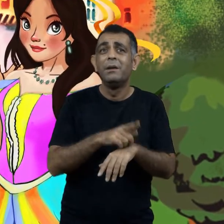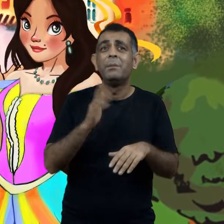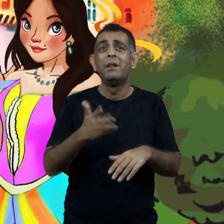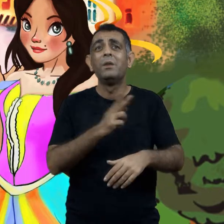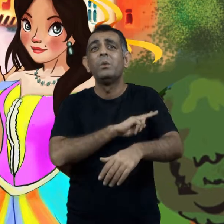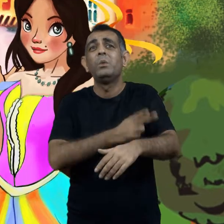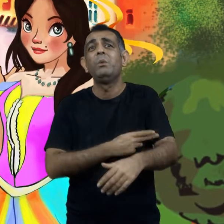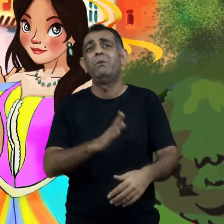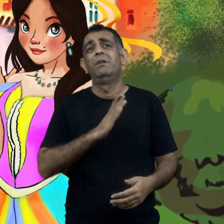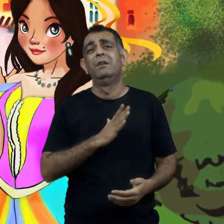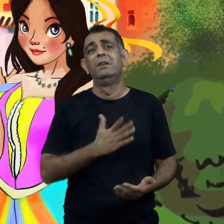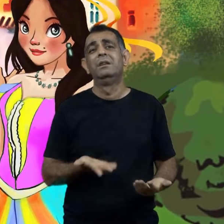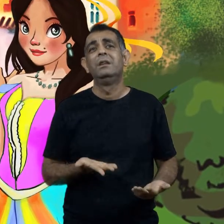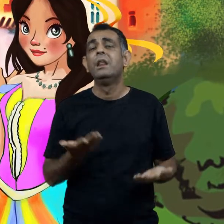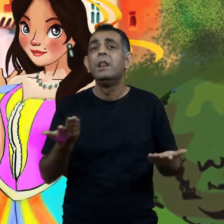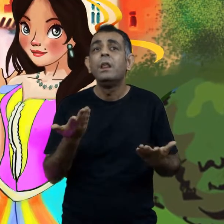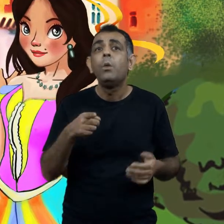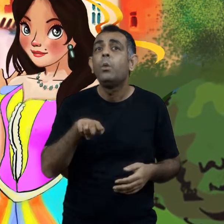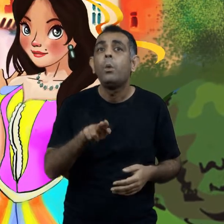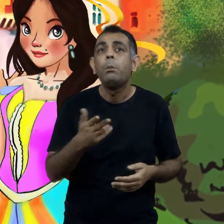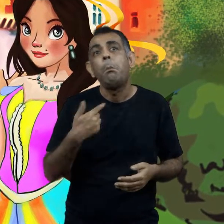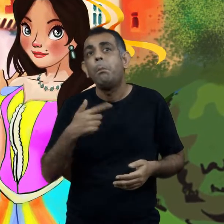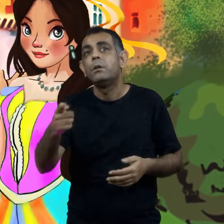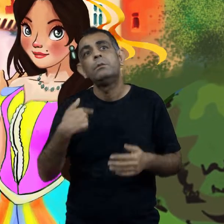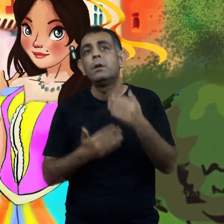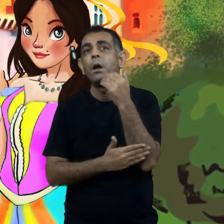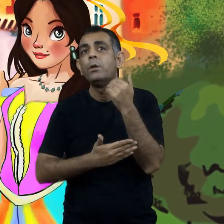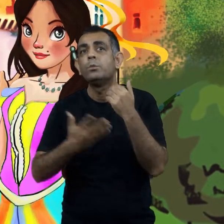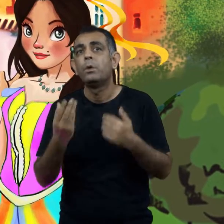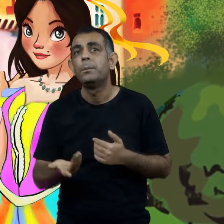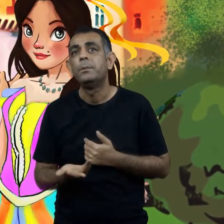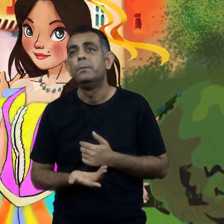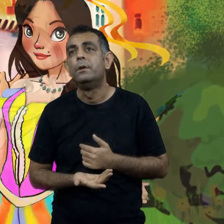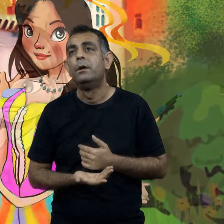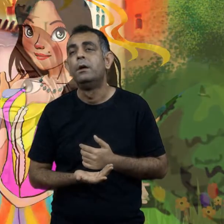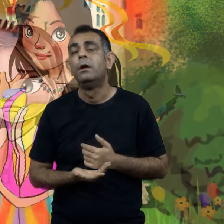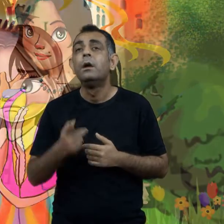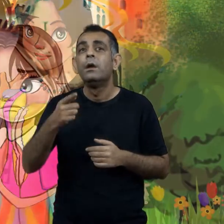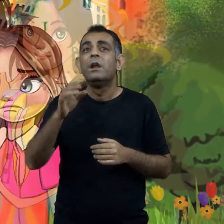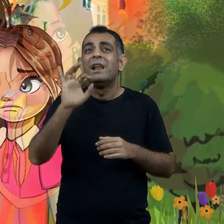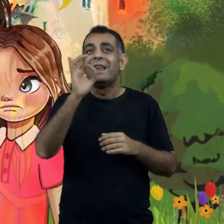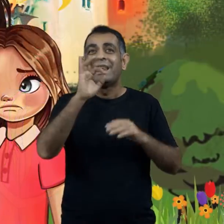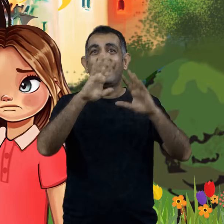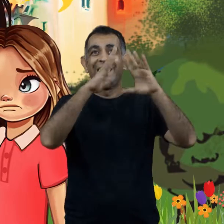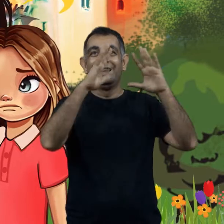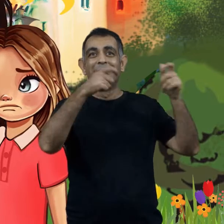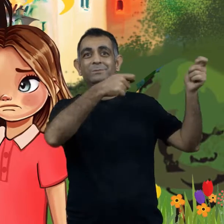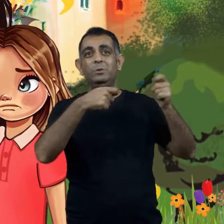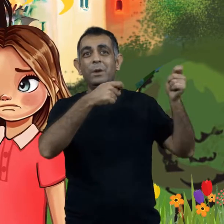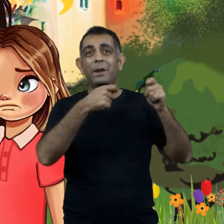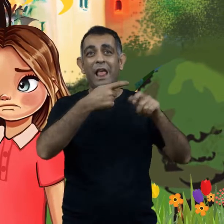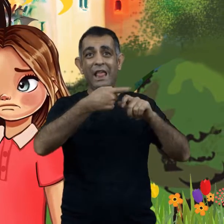ne zamanım ne de gücüm var. Nedir o yol? Belki biz yardımcı olabiliriz.